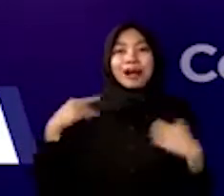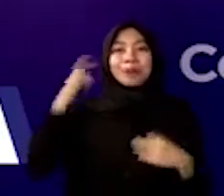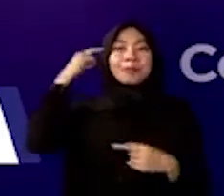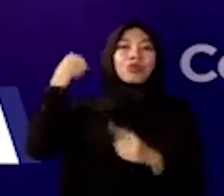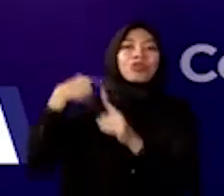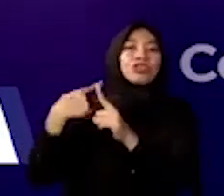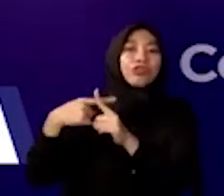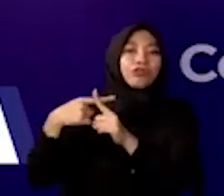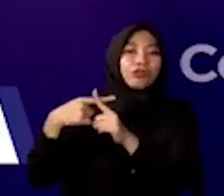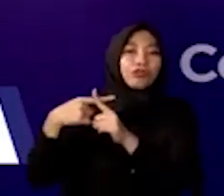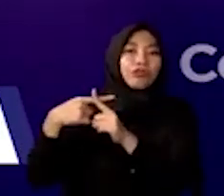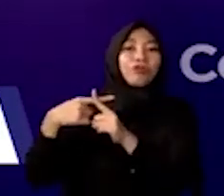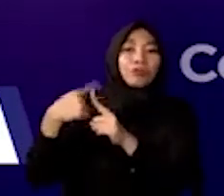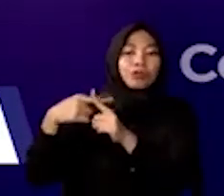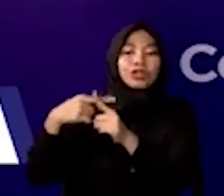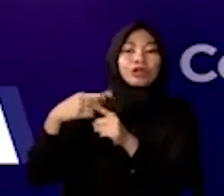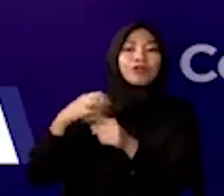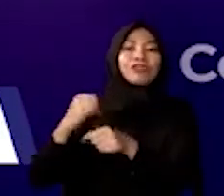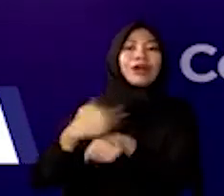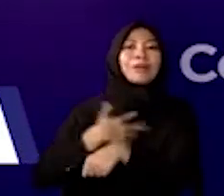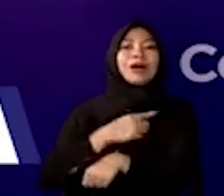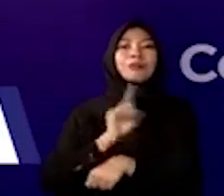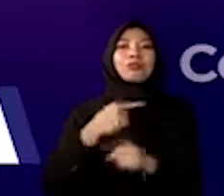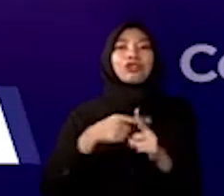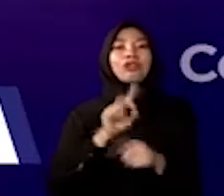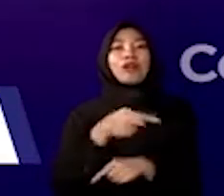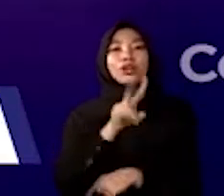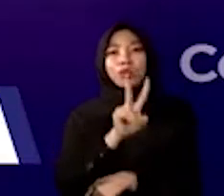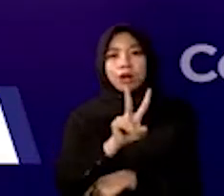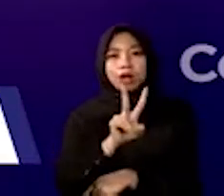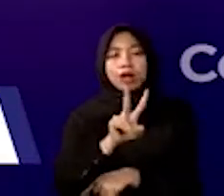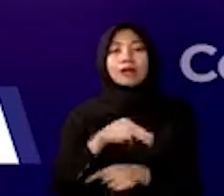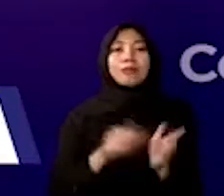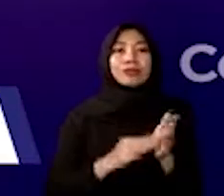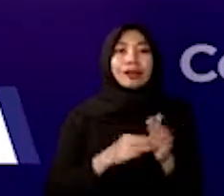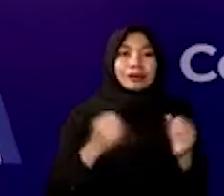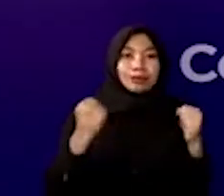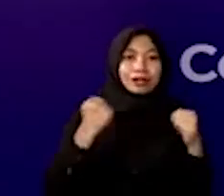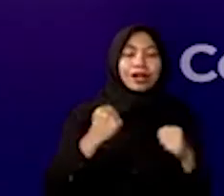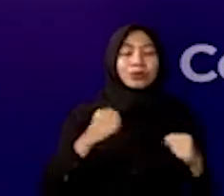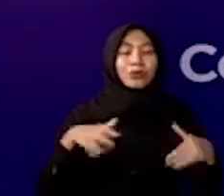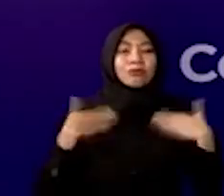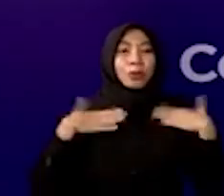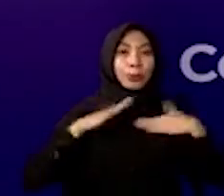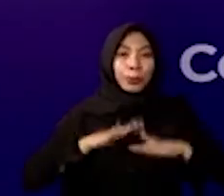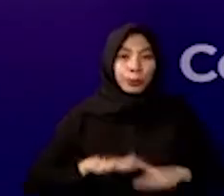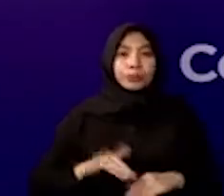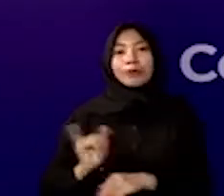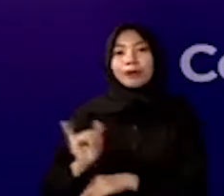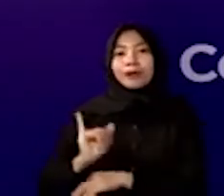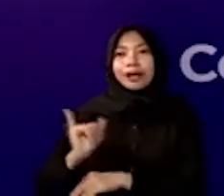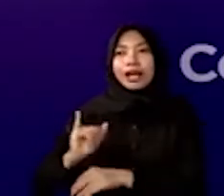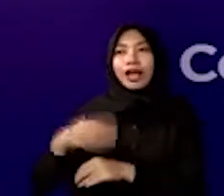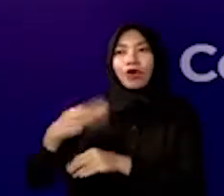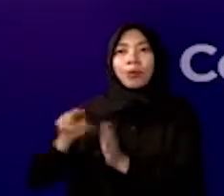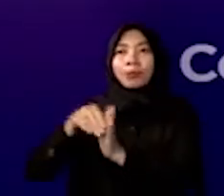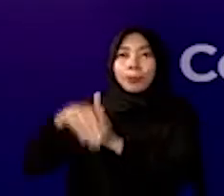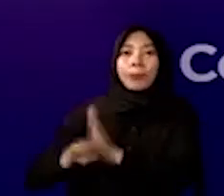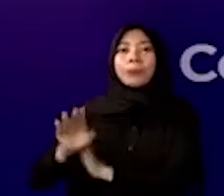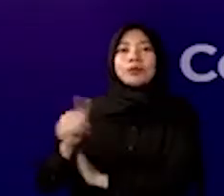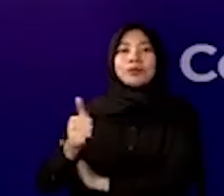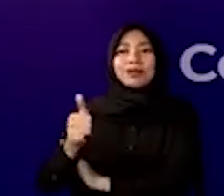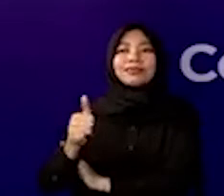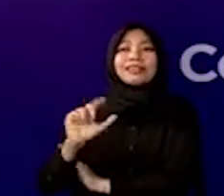dan itu dampaknya dua terhadap penanganan kesehatan dan yang kedua terhadap pemulihan ekonomi sama-sama dengan